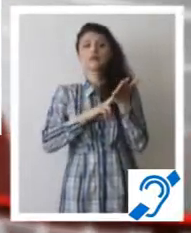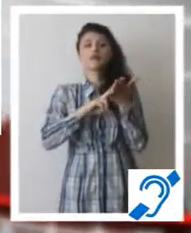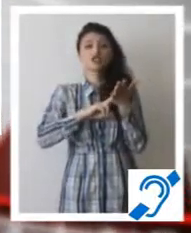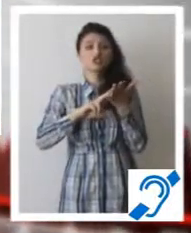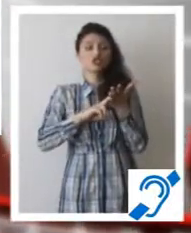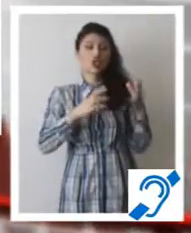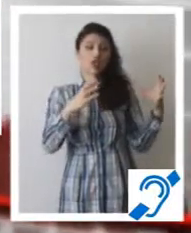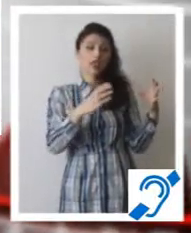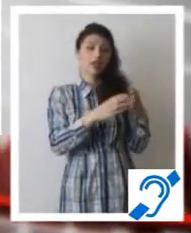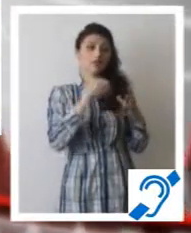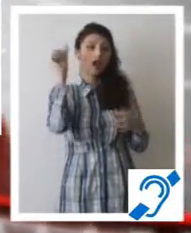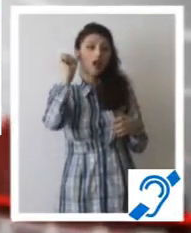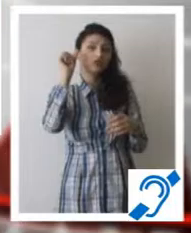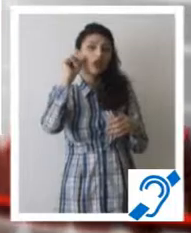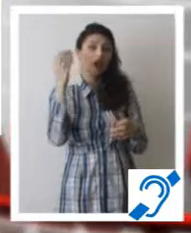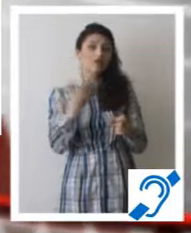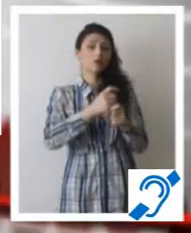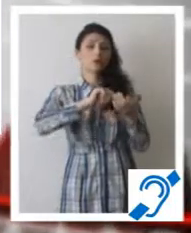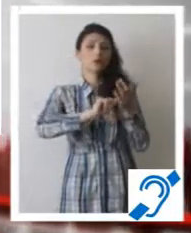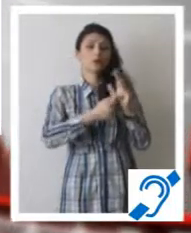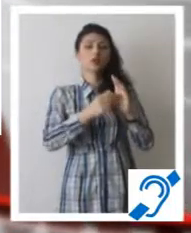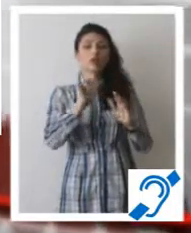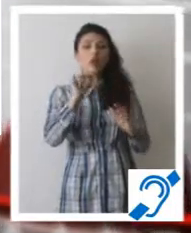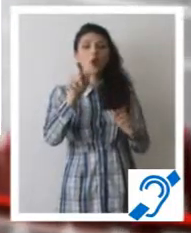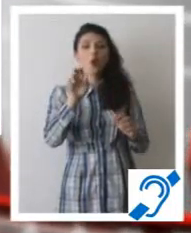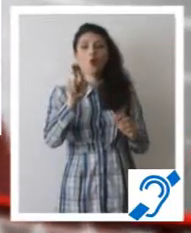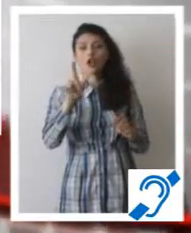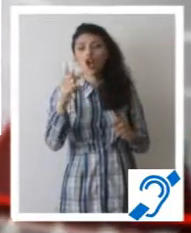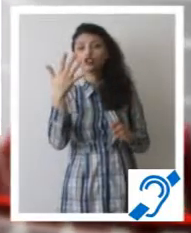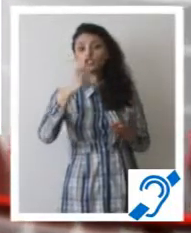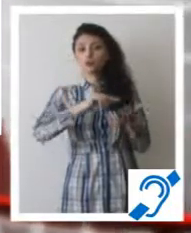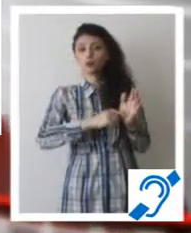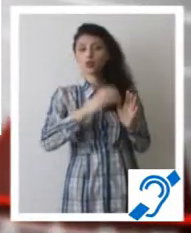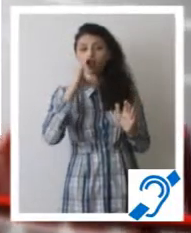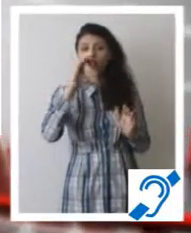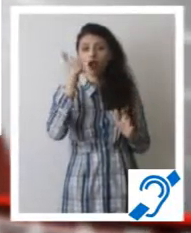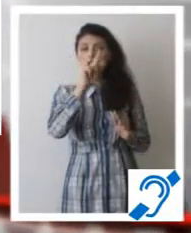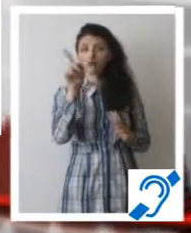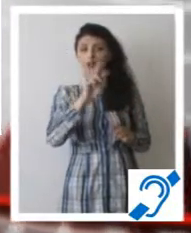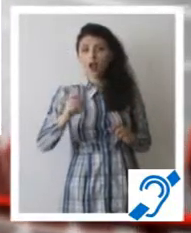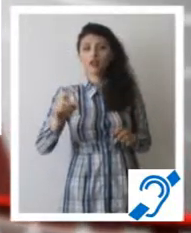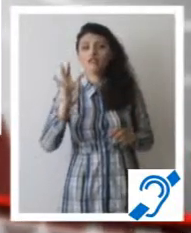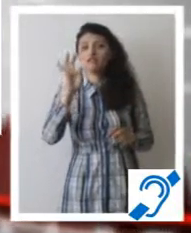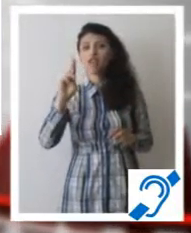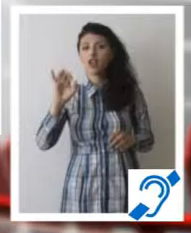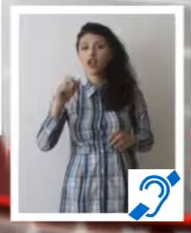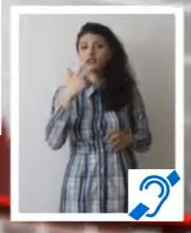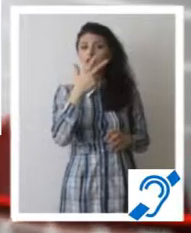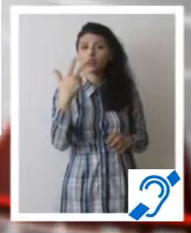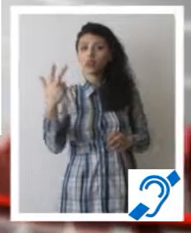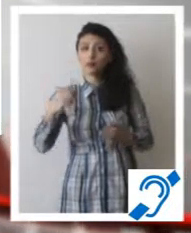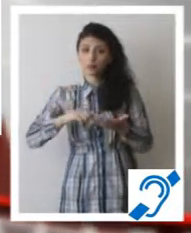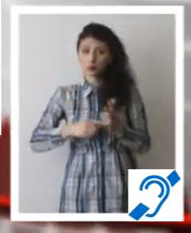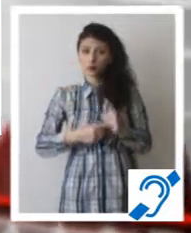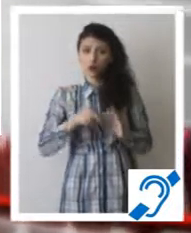Golurile echipei argeșene au fost marcate de Iordache, 9, Nițu, 5, Crasan, 4, Fieraru și Dumitraș cu câte 3, Dobre